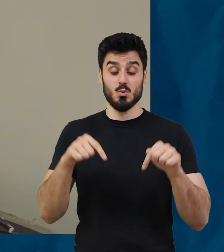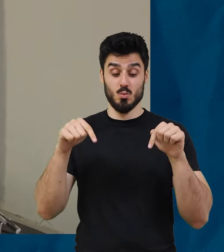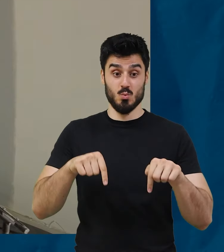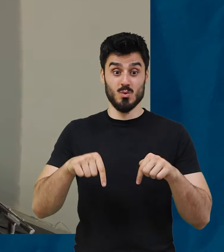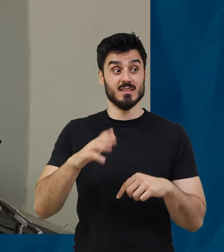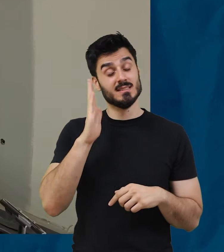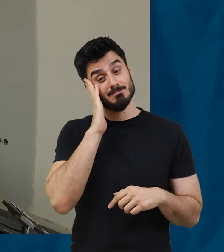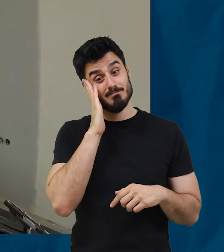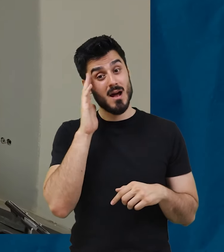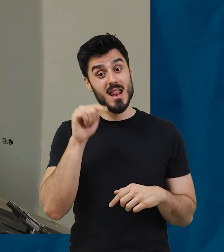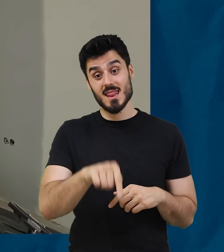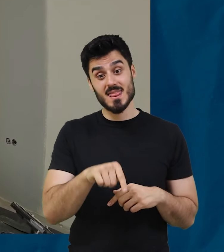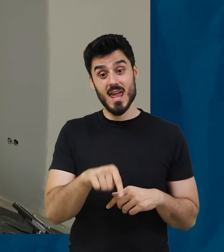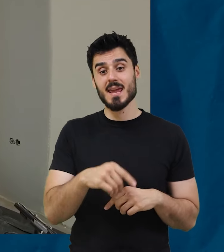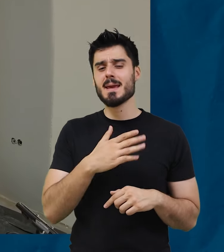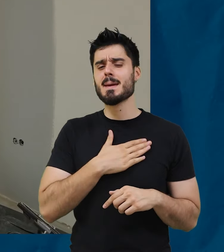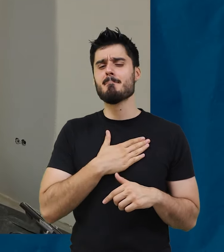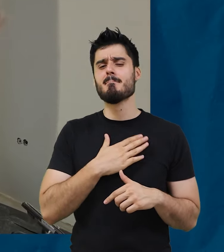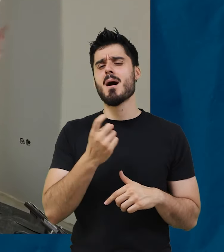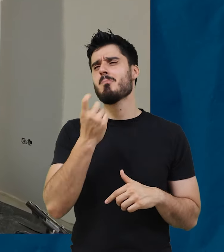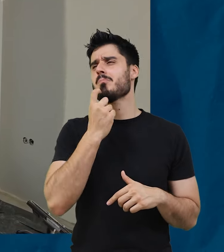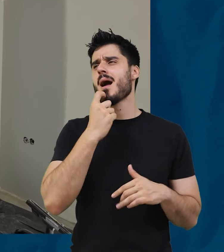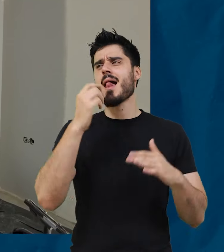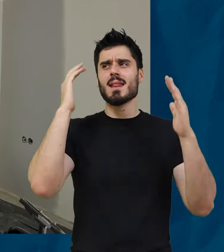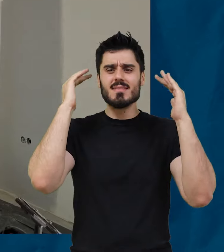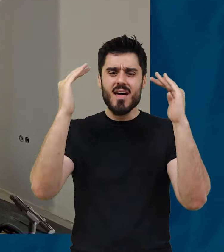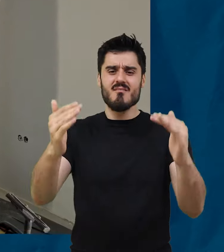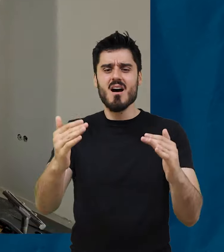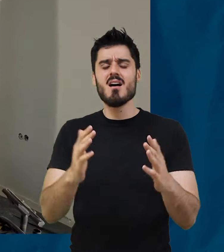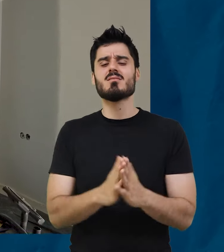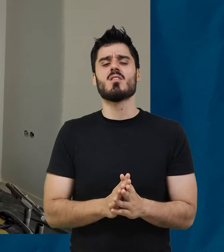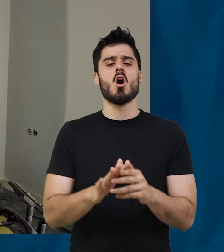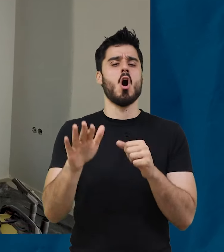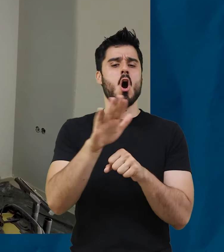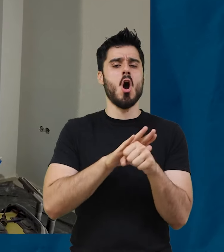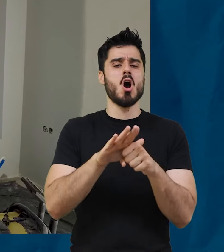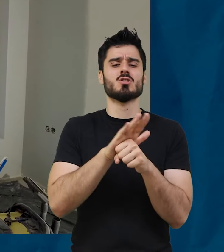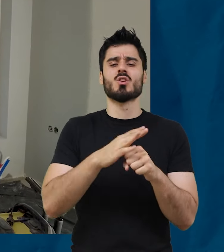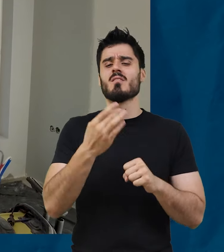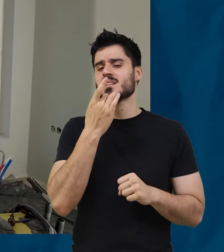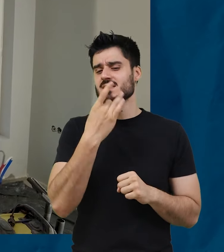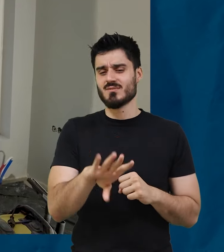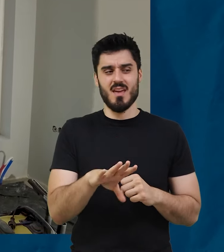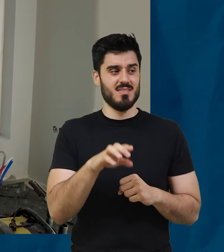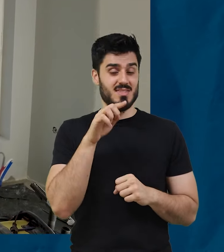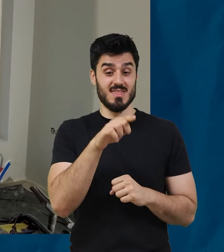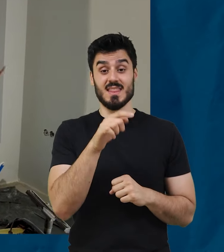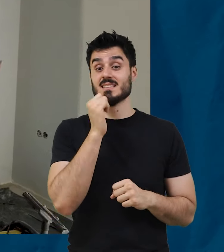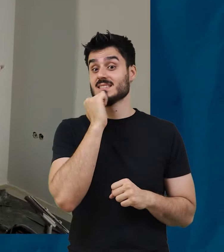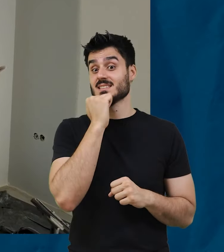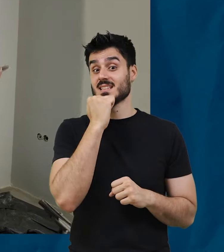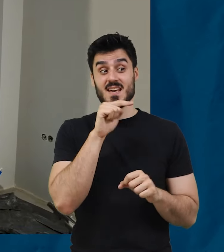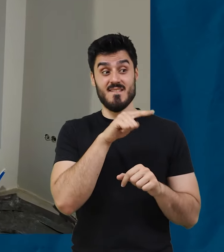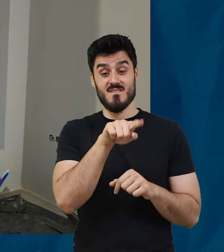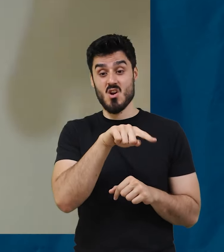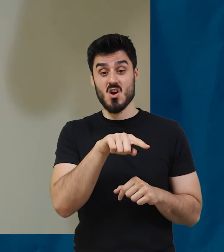Тук в спалнята имам и бял таван, основен цвят от сивата